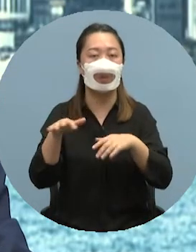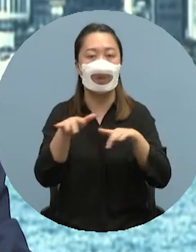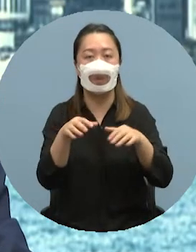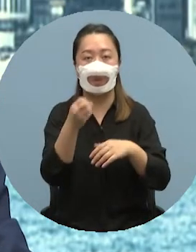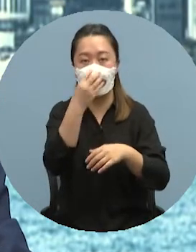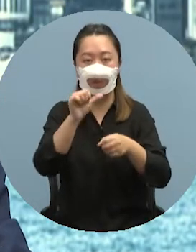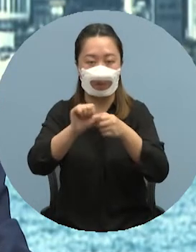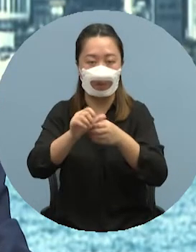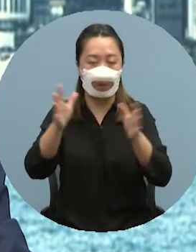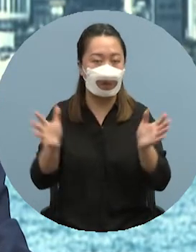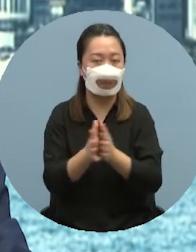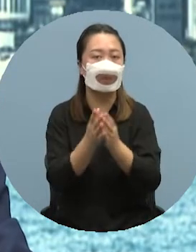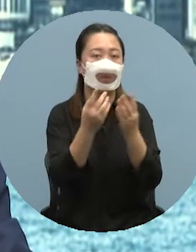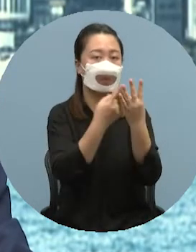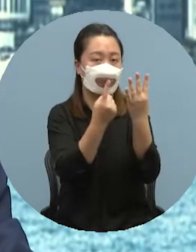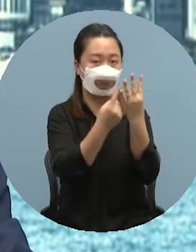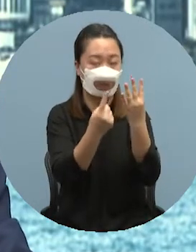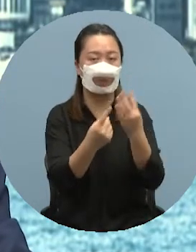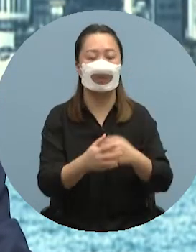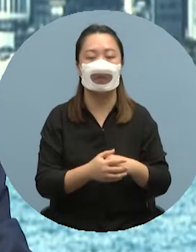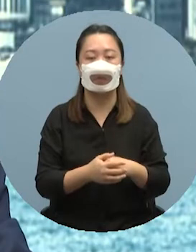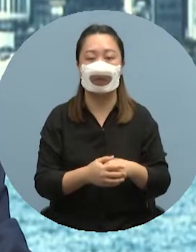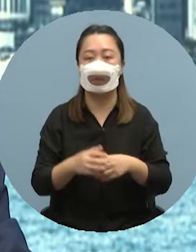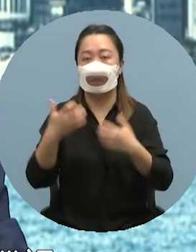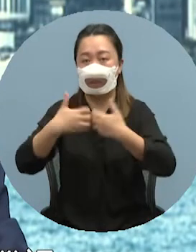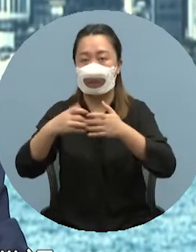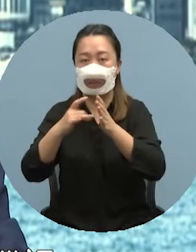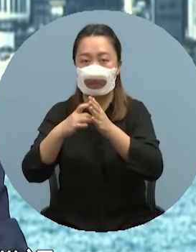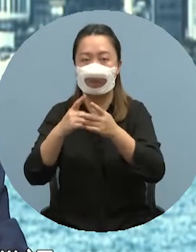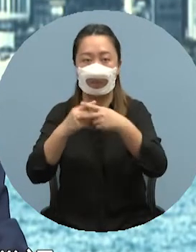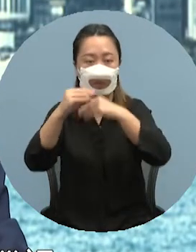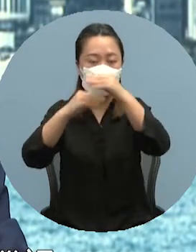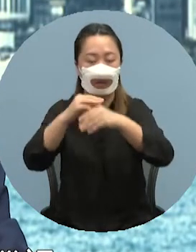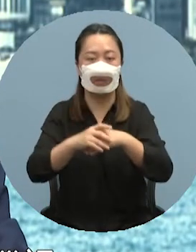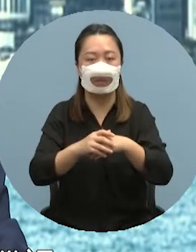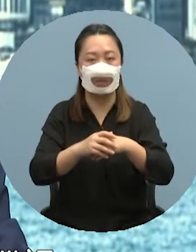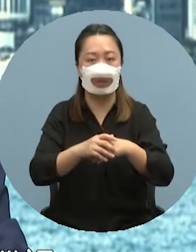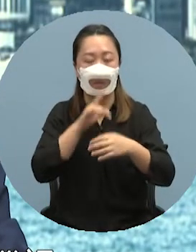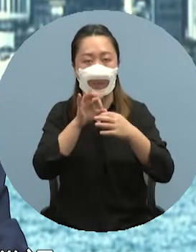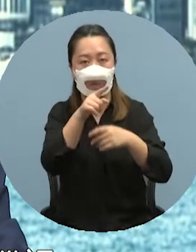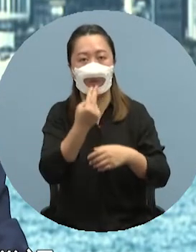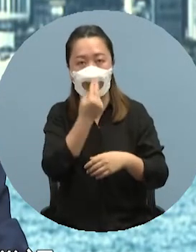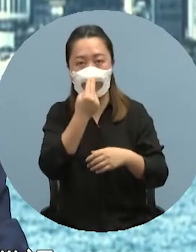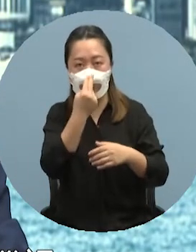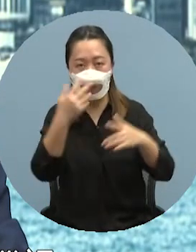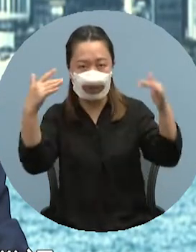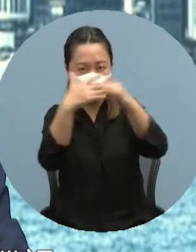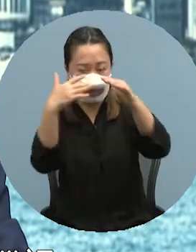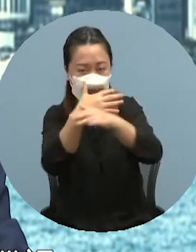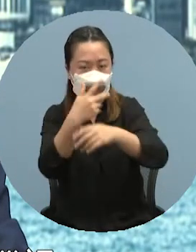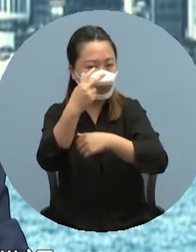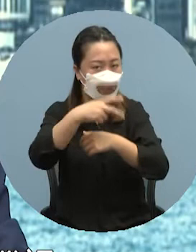累計共有41名的個案。機電工程署已經完成了對於這間餐廳的通風系統的一個檢查